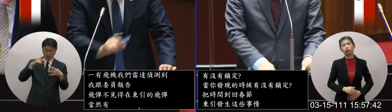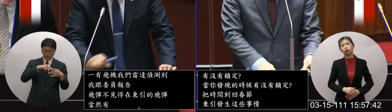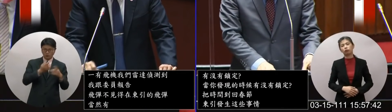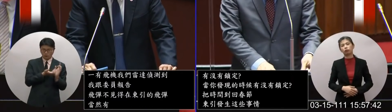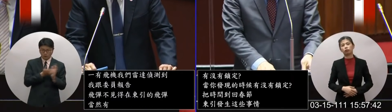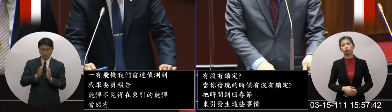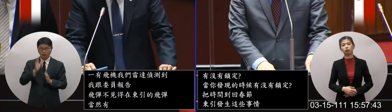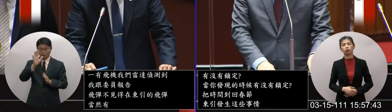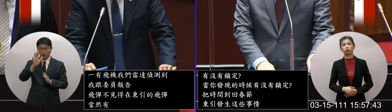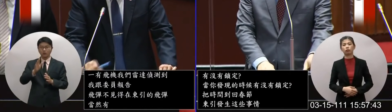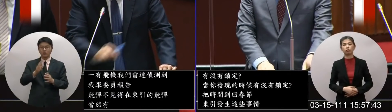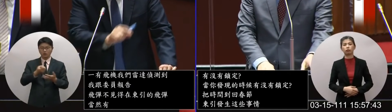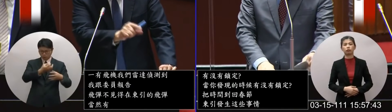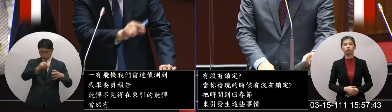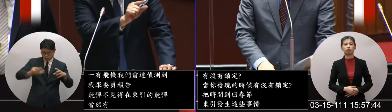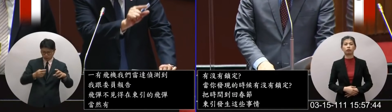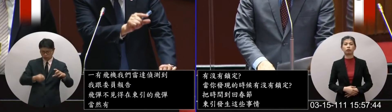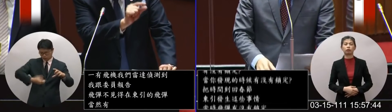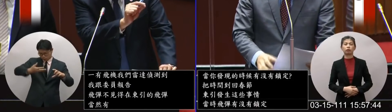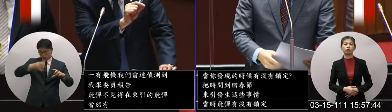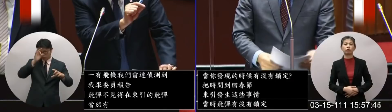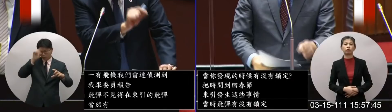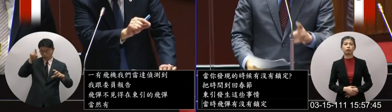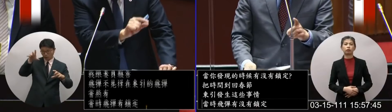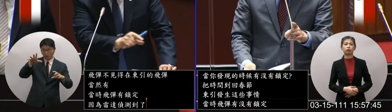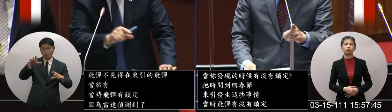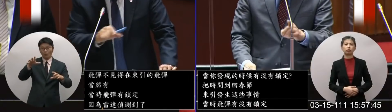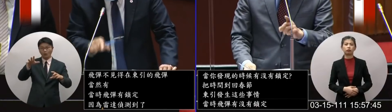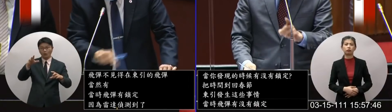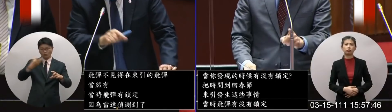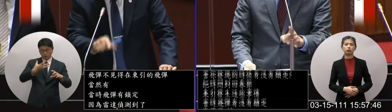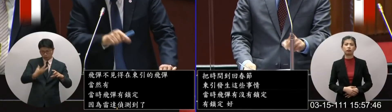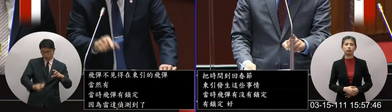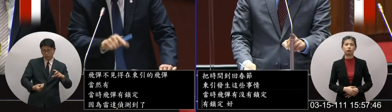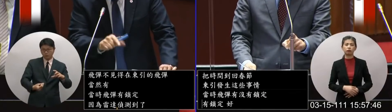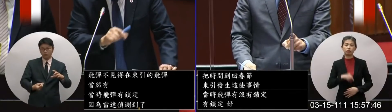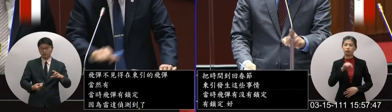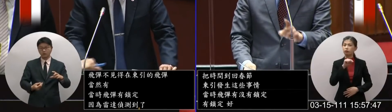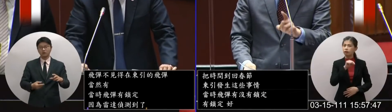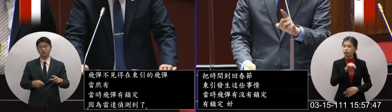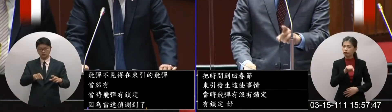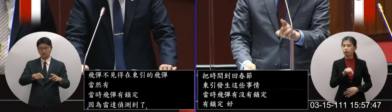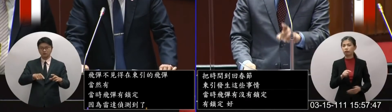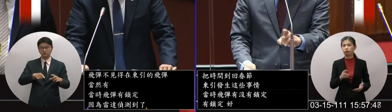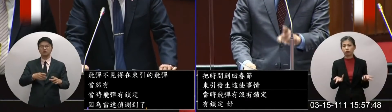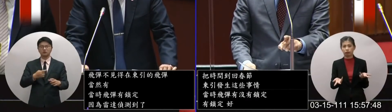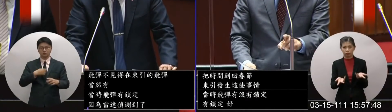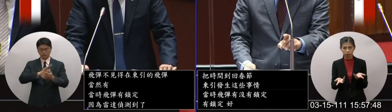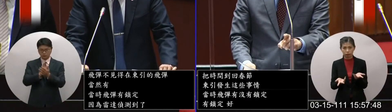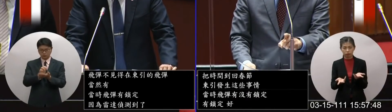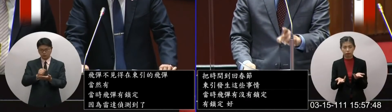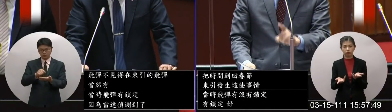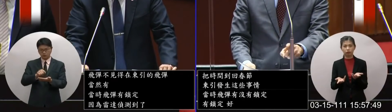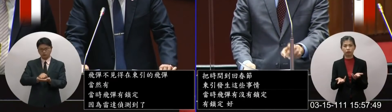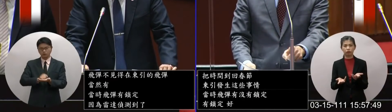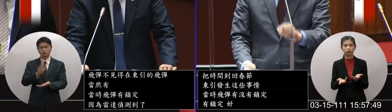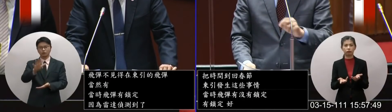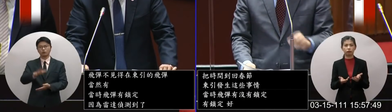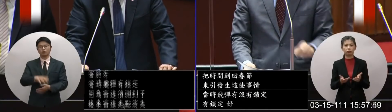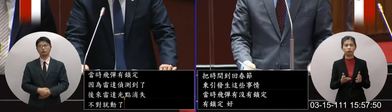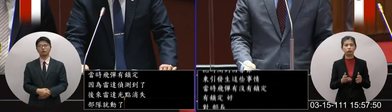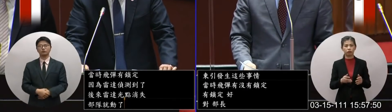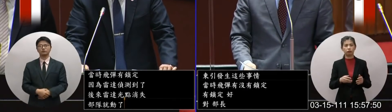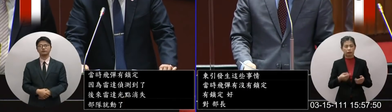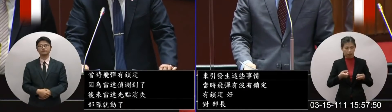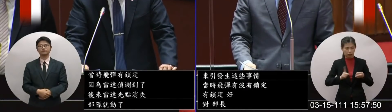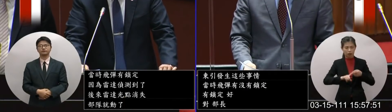雷达侦测到了。后来雷达上面光点消失， 这个事情 就动了。 其实这个事情，你反而应该